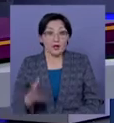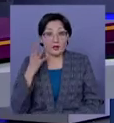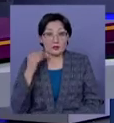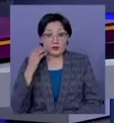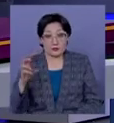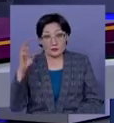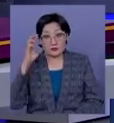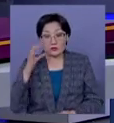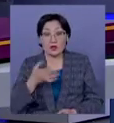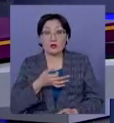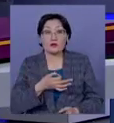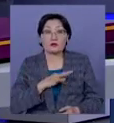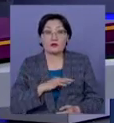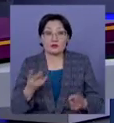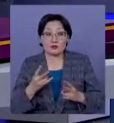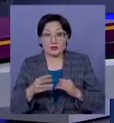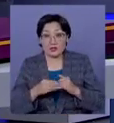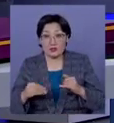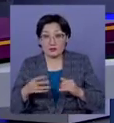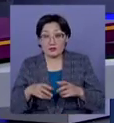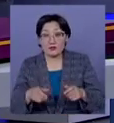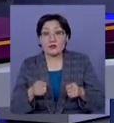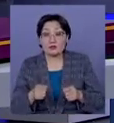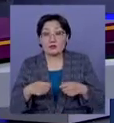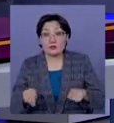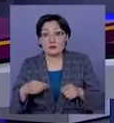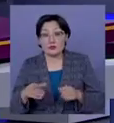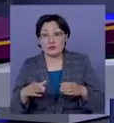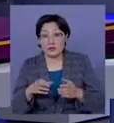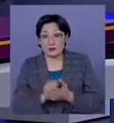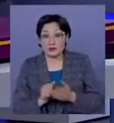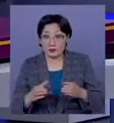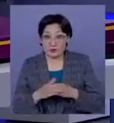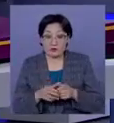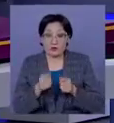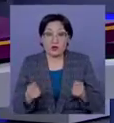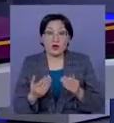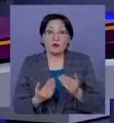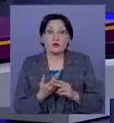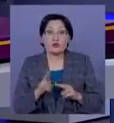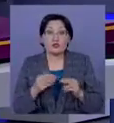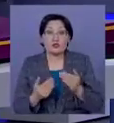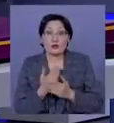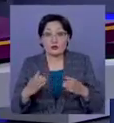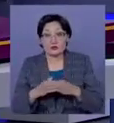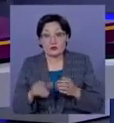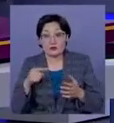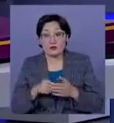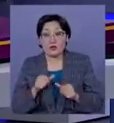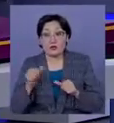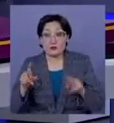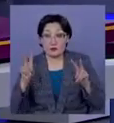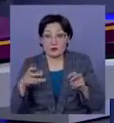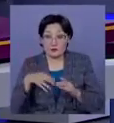Алматыда мемлекет игілігі үшін қажетті жерлерді сатып алумен айналысатын мекеме құрылады. Бұл жаңа ұйымды ашу қаланың ерекше